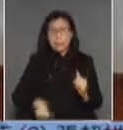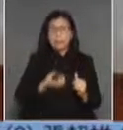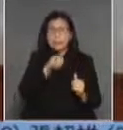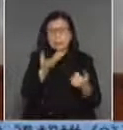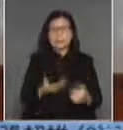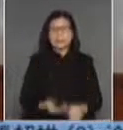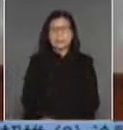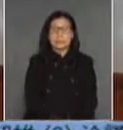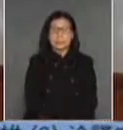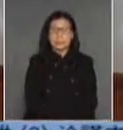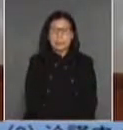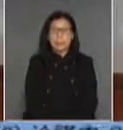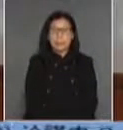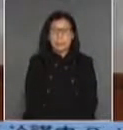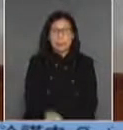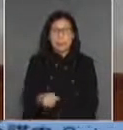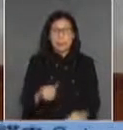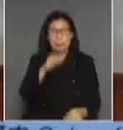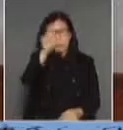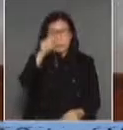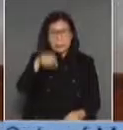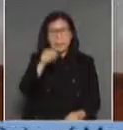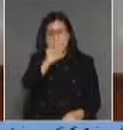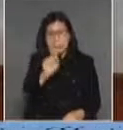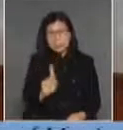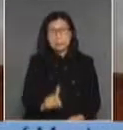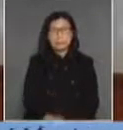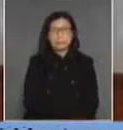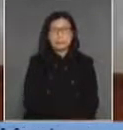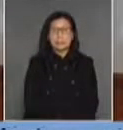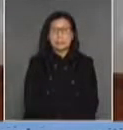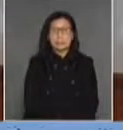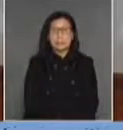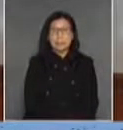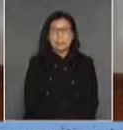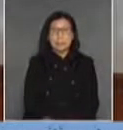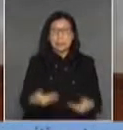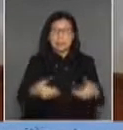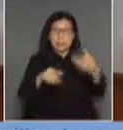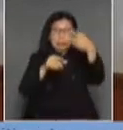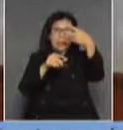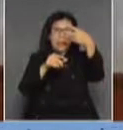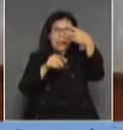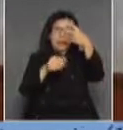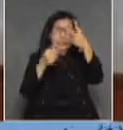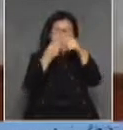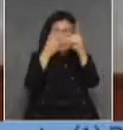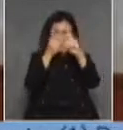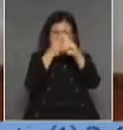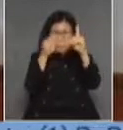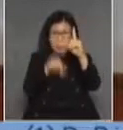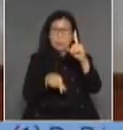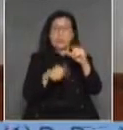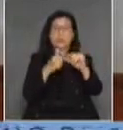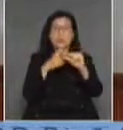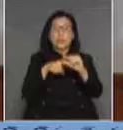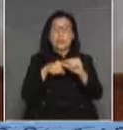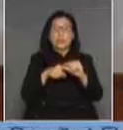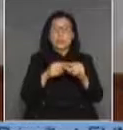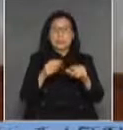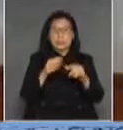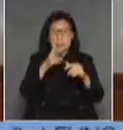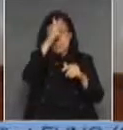見，點出問題所在。在今個月中，保安局向本會保安事